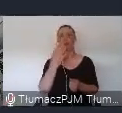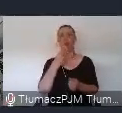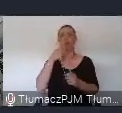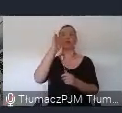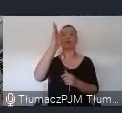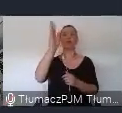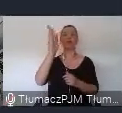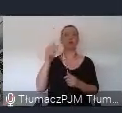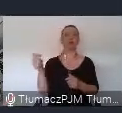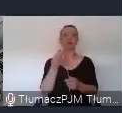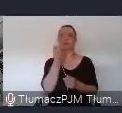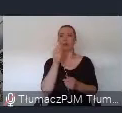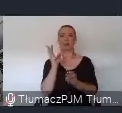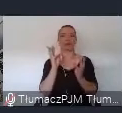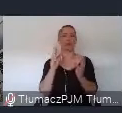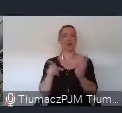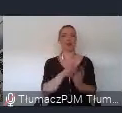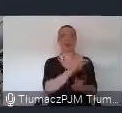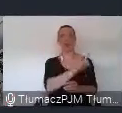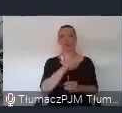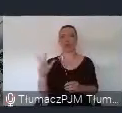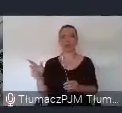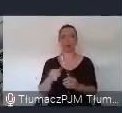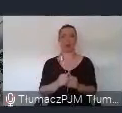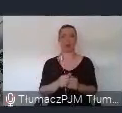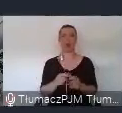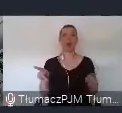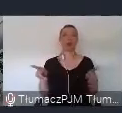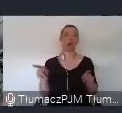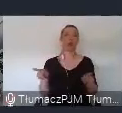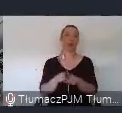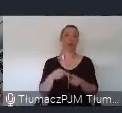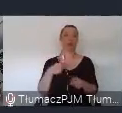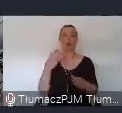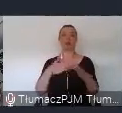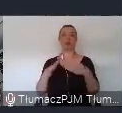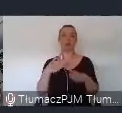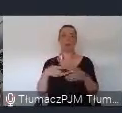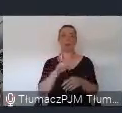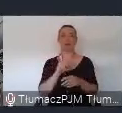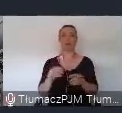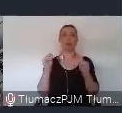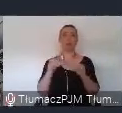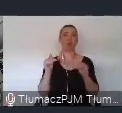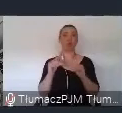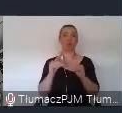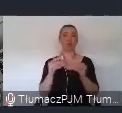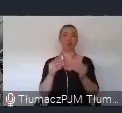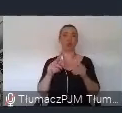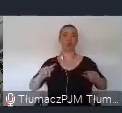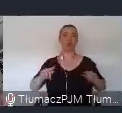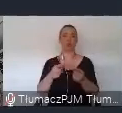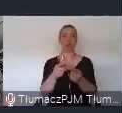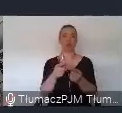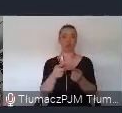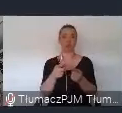na pewno istotna. Cieszę się z tego powodu również, że udało nam się wspólnie razem ze Związkiem Miast Polskich zorganizować,